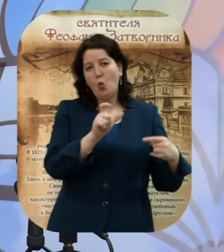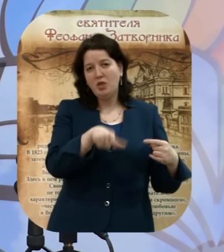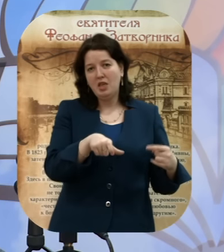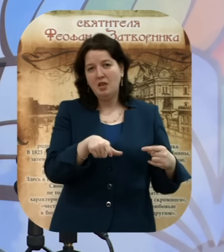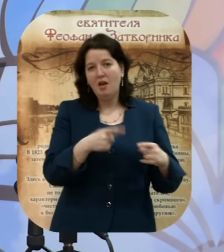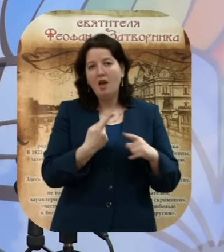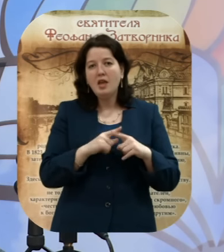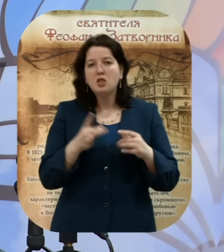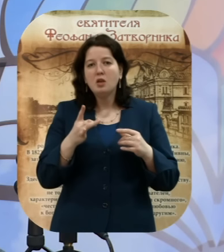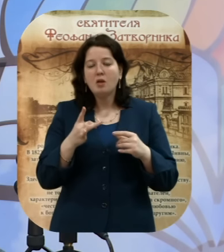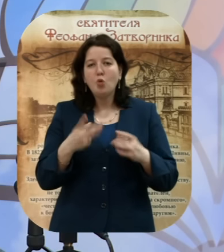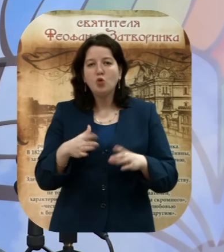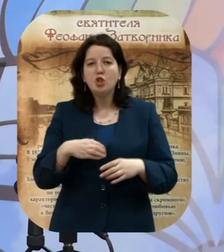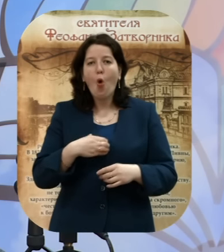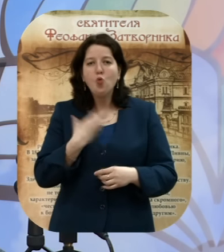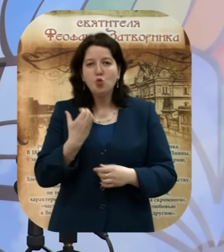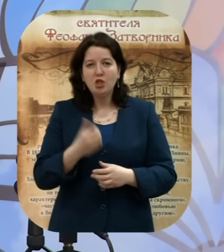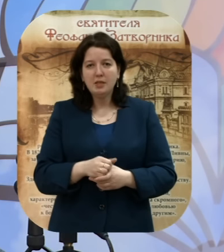Ужас!